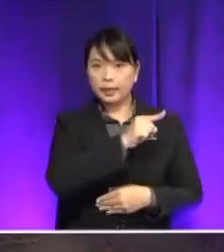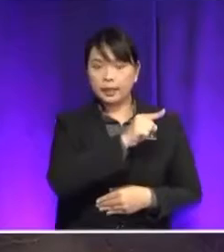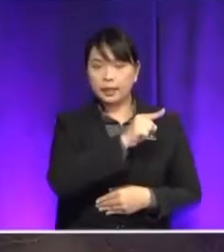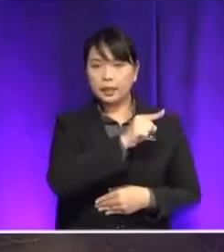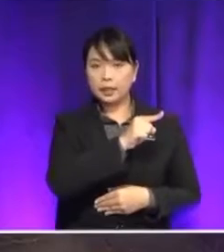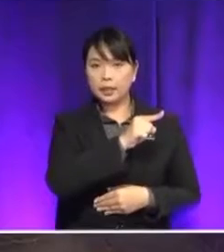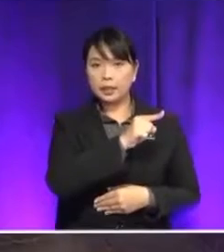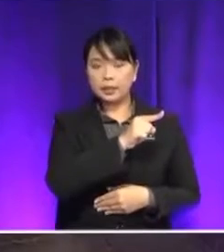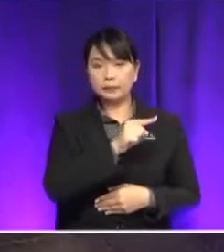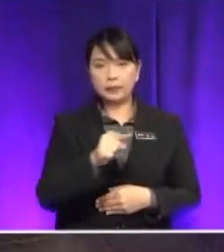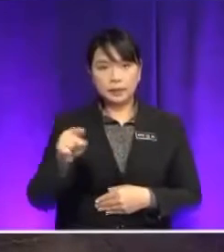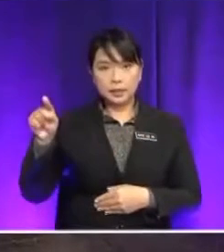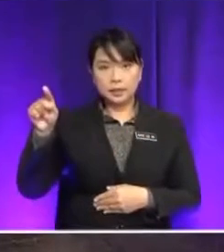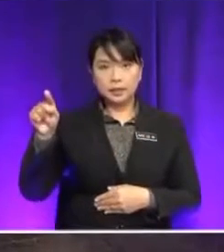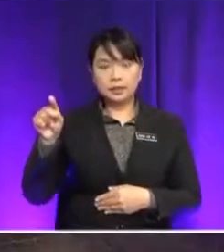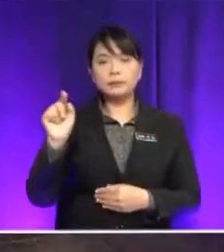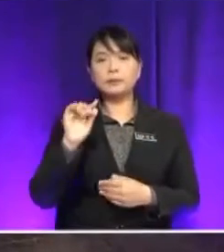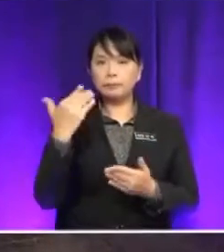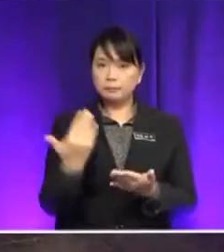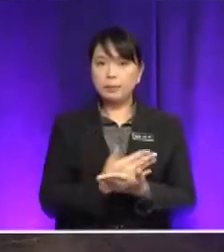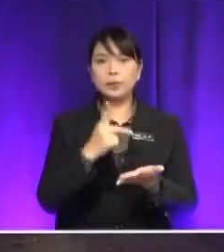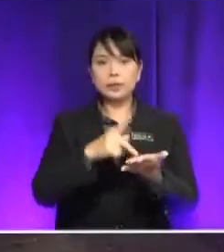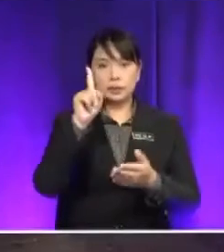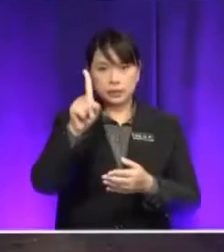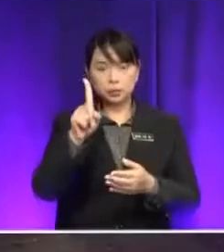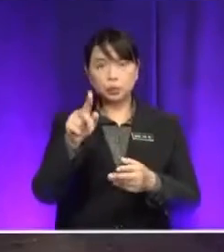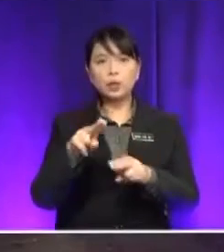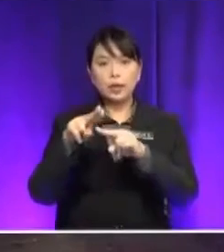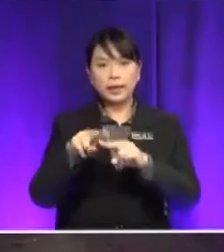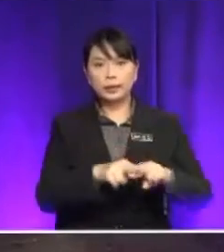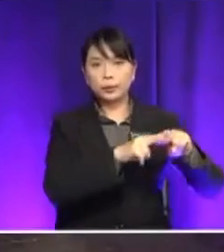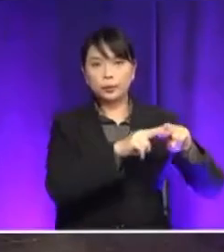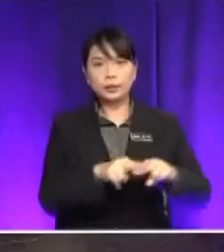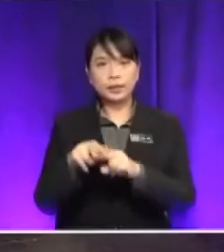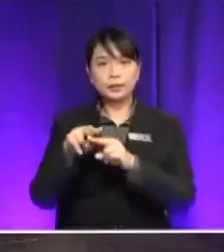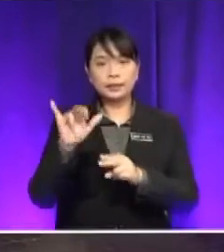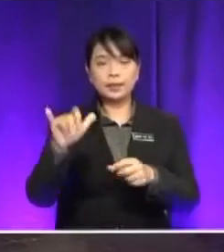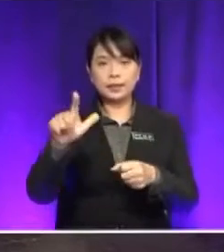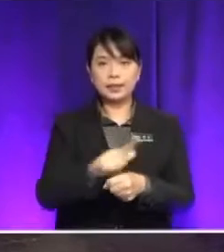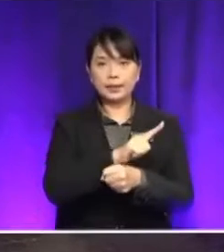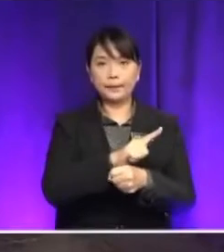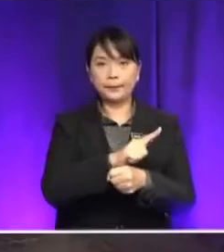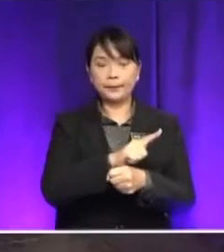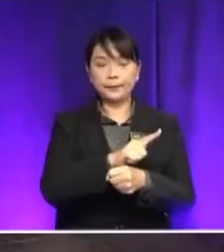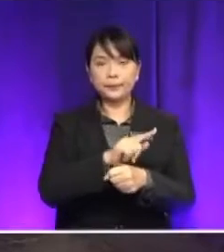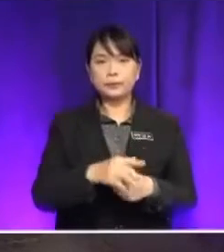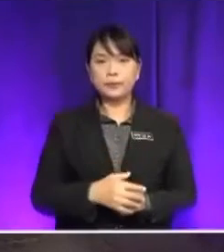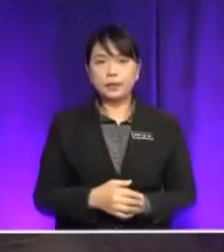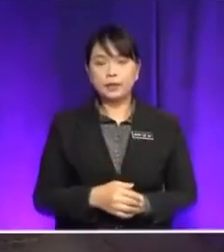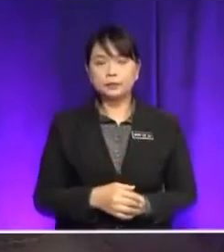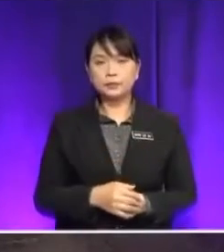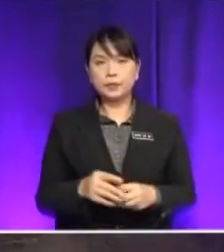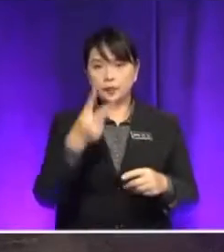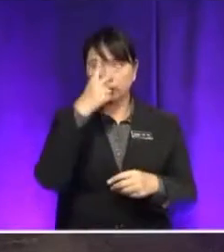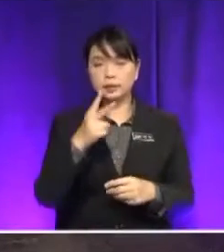ayo Mah oke tengok Nia tadi ceklis ak1 ayunan lengkap daripada kita tarik Betulnya